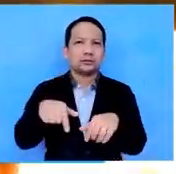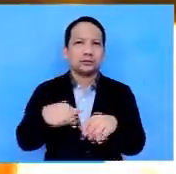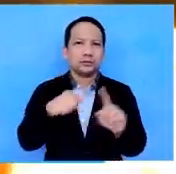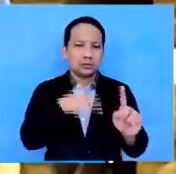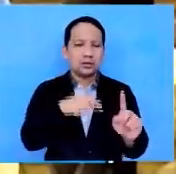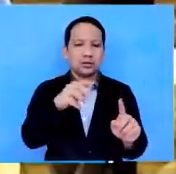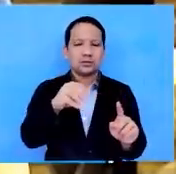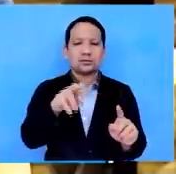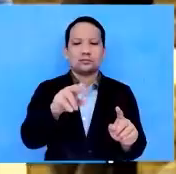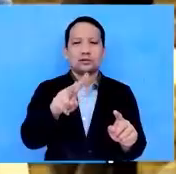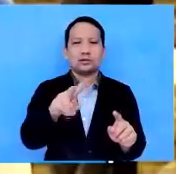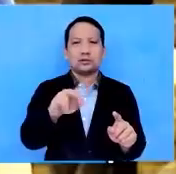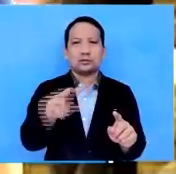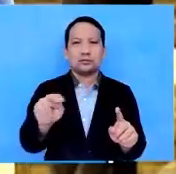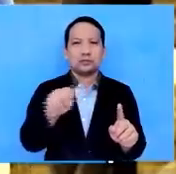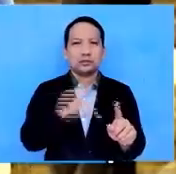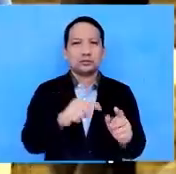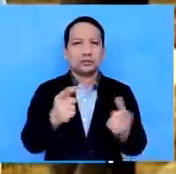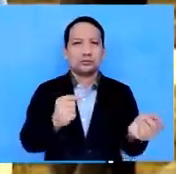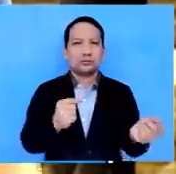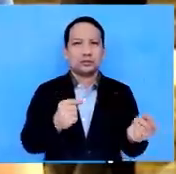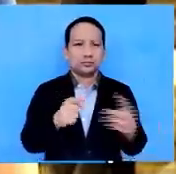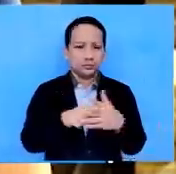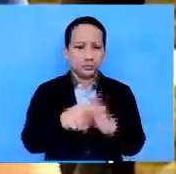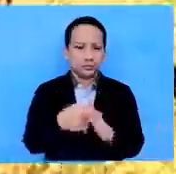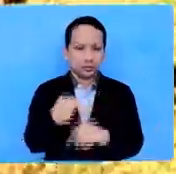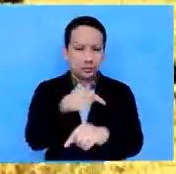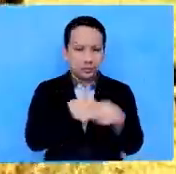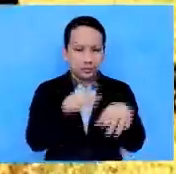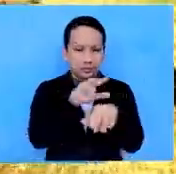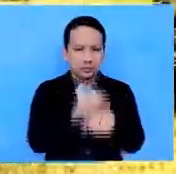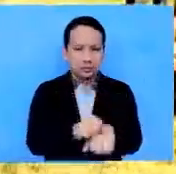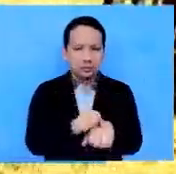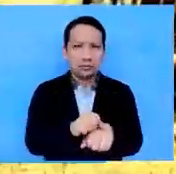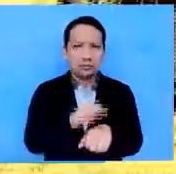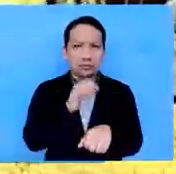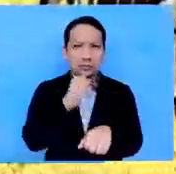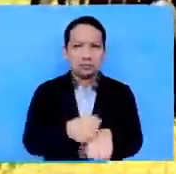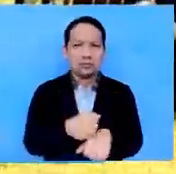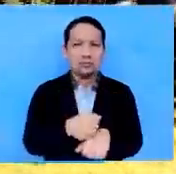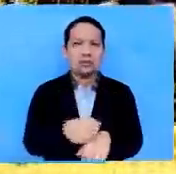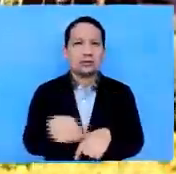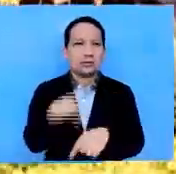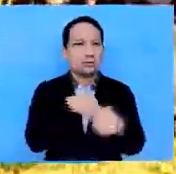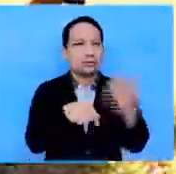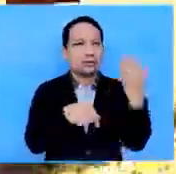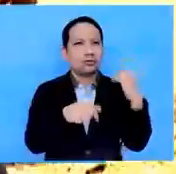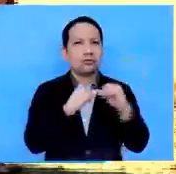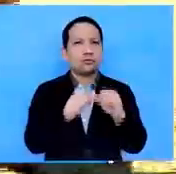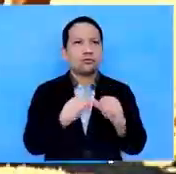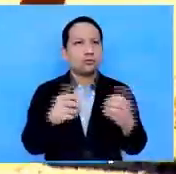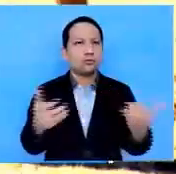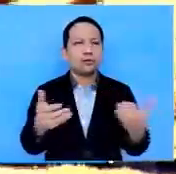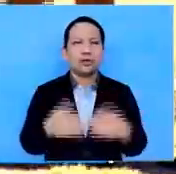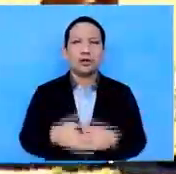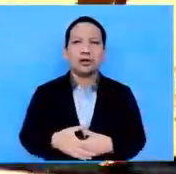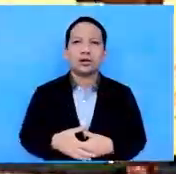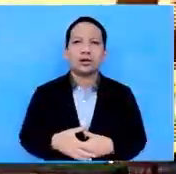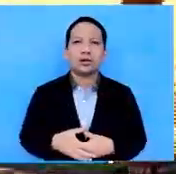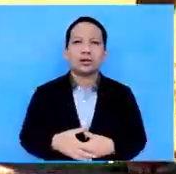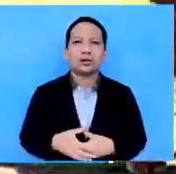Marvin Ano nga ba yung pinagmula nitong tradisyon na' pagka tapos na yun kasi nung araw po walang ang